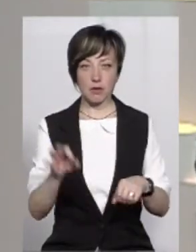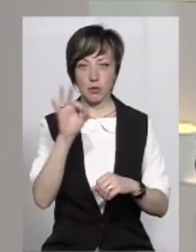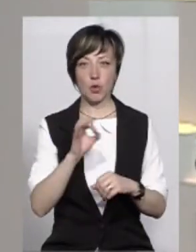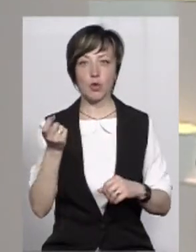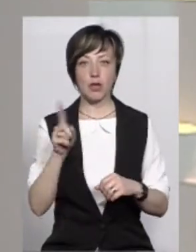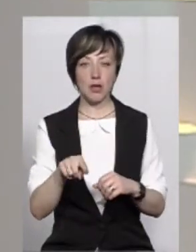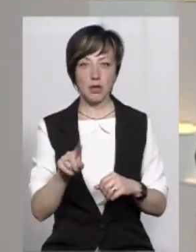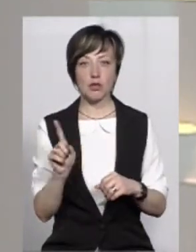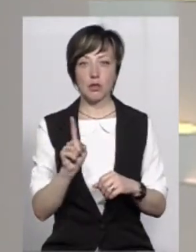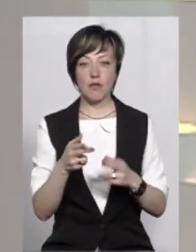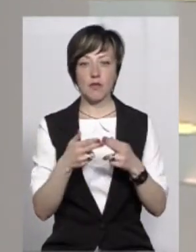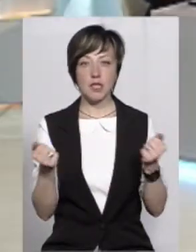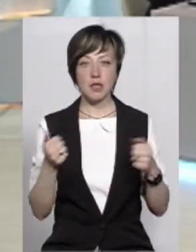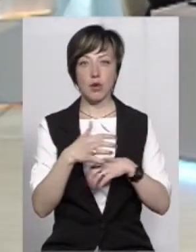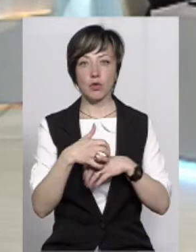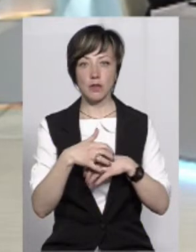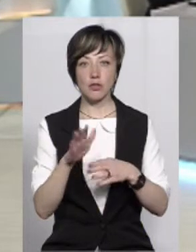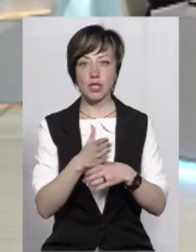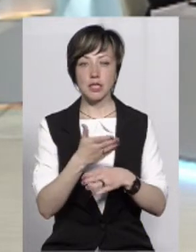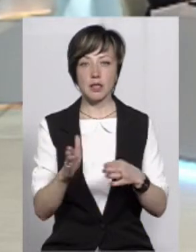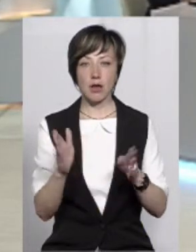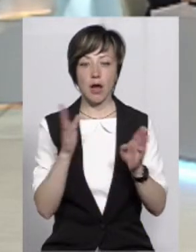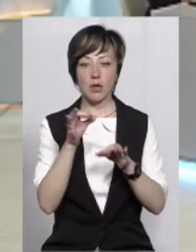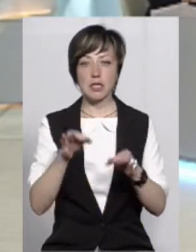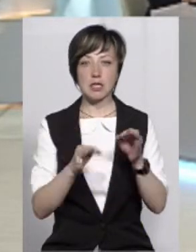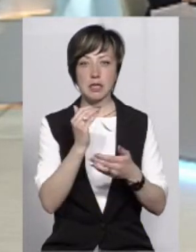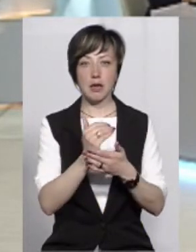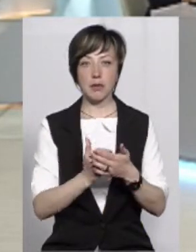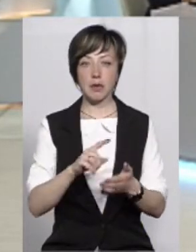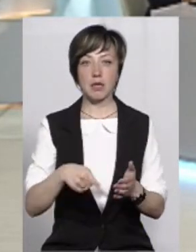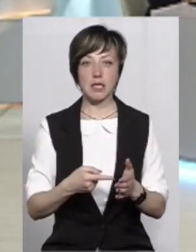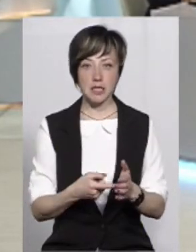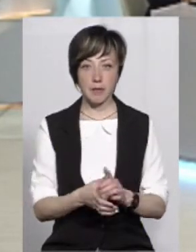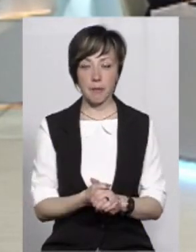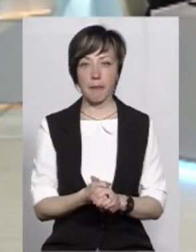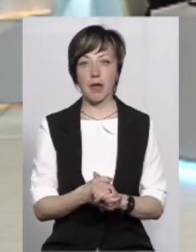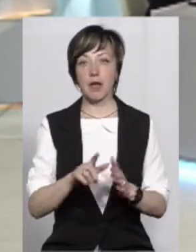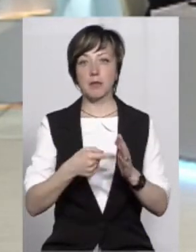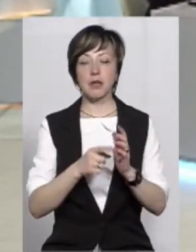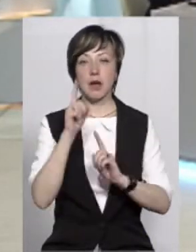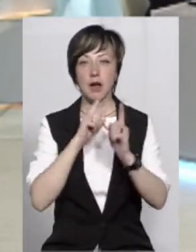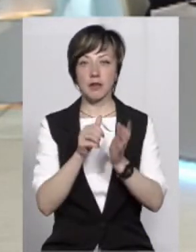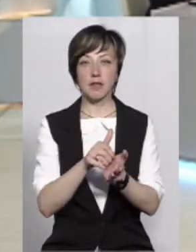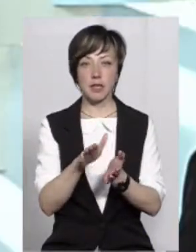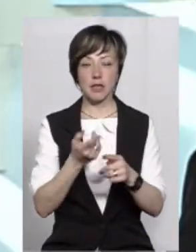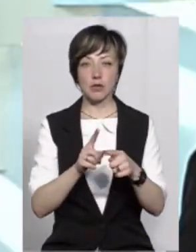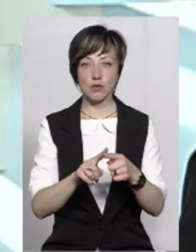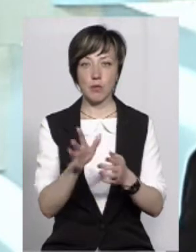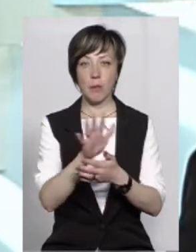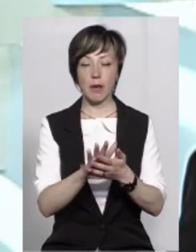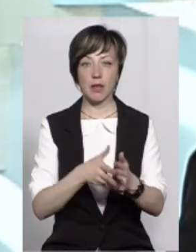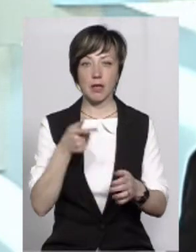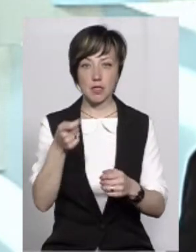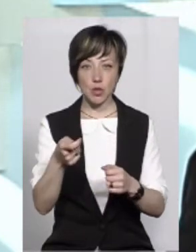про те, що визнати котів частиною екосистеми міста. Міська рада відхилила цю